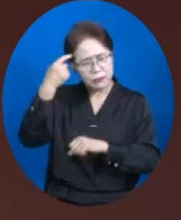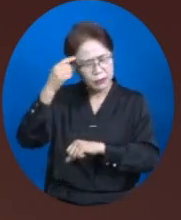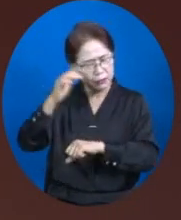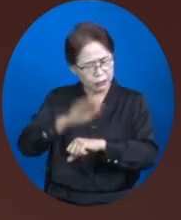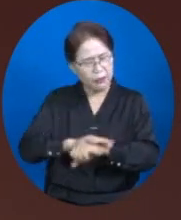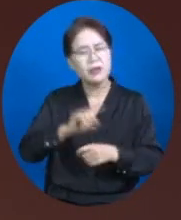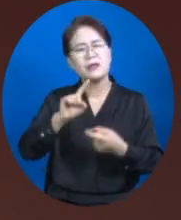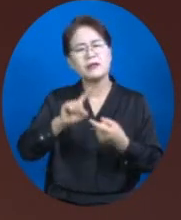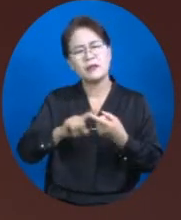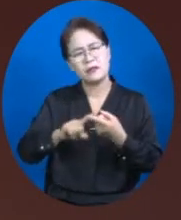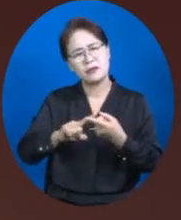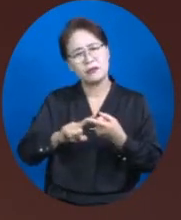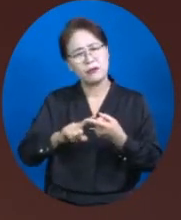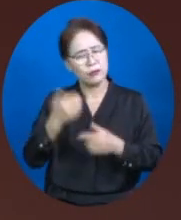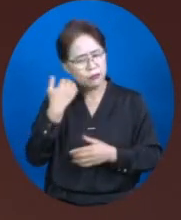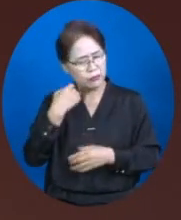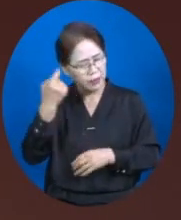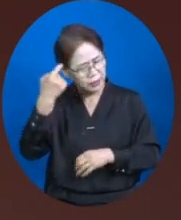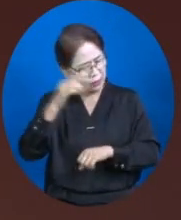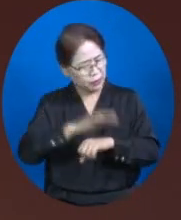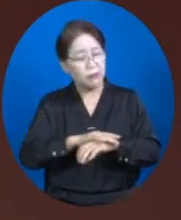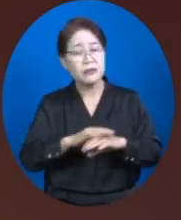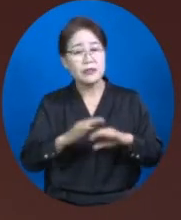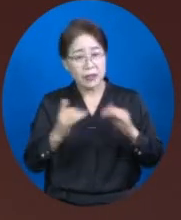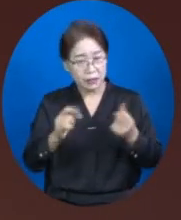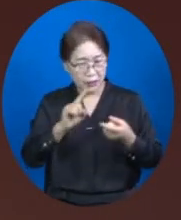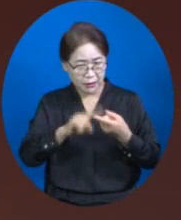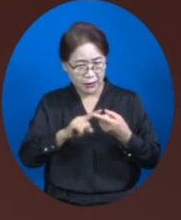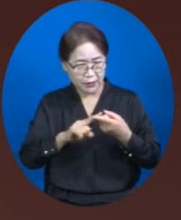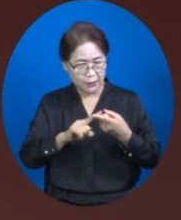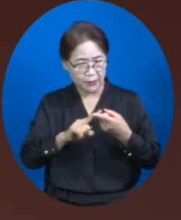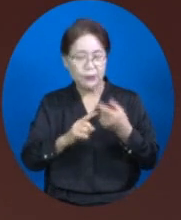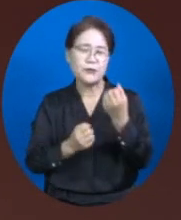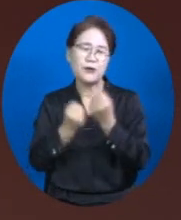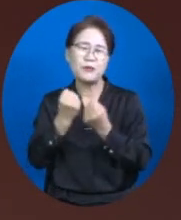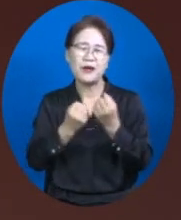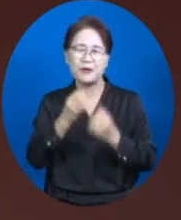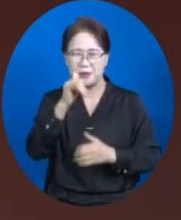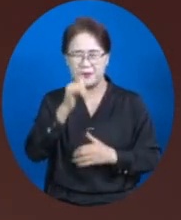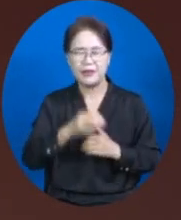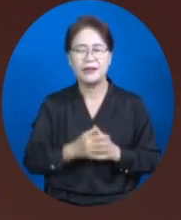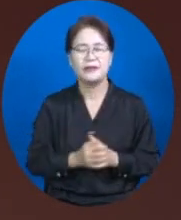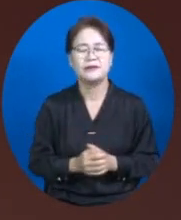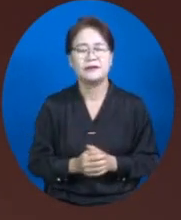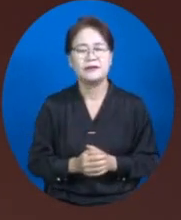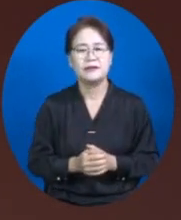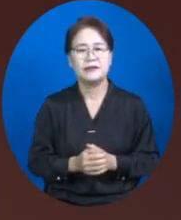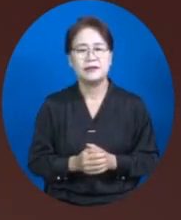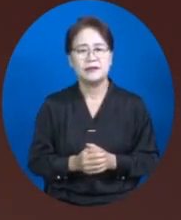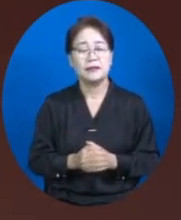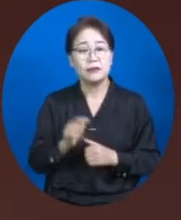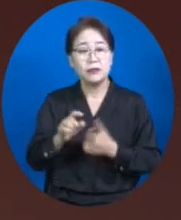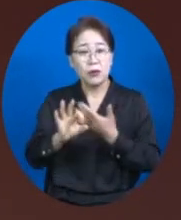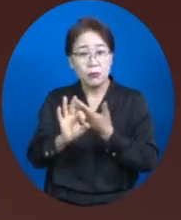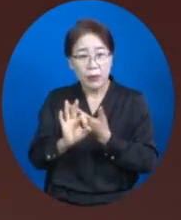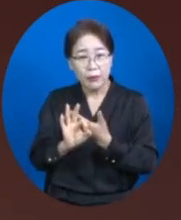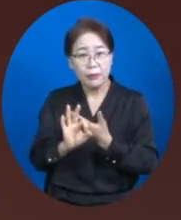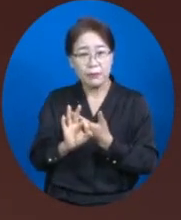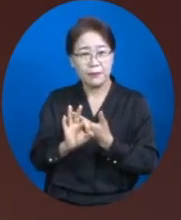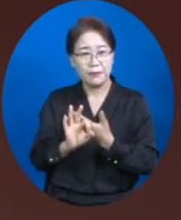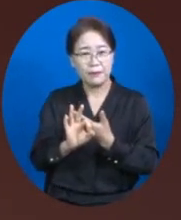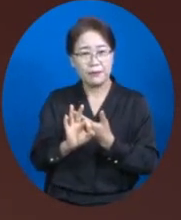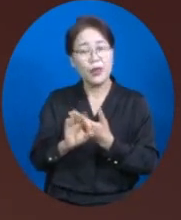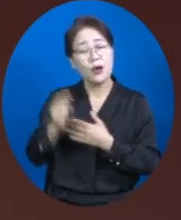지혜로운가 아니 누가 지혜로운 사람인가에 대해서 말씀하고 있습니다 그러면